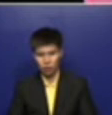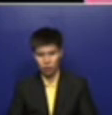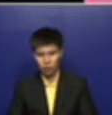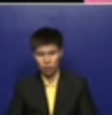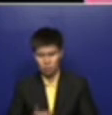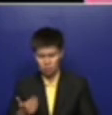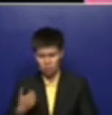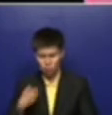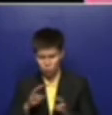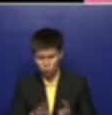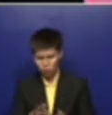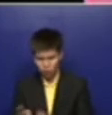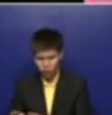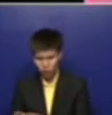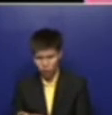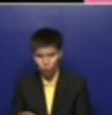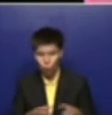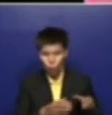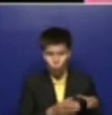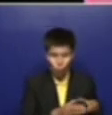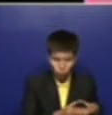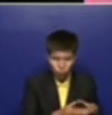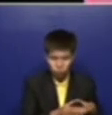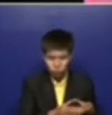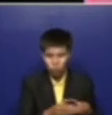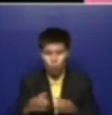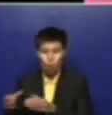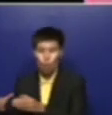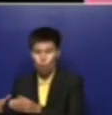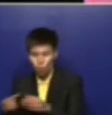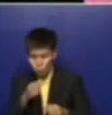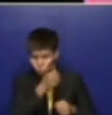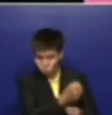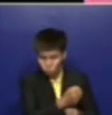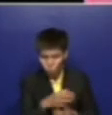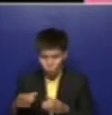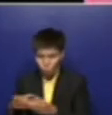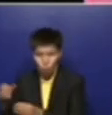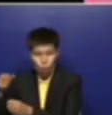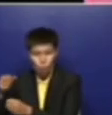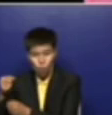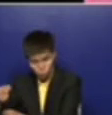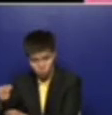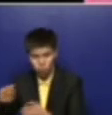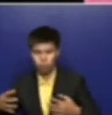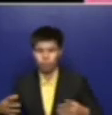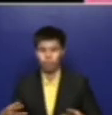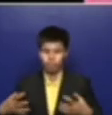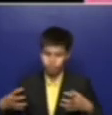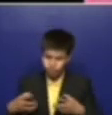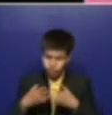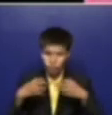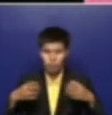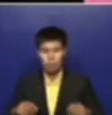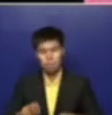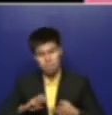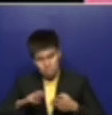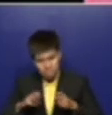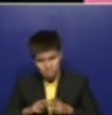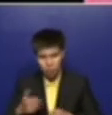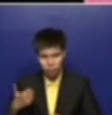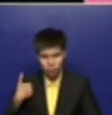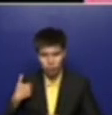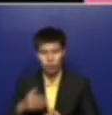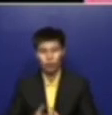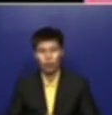ทำม็อบชนม็อบสร้างสถานการณ์ในการที่จะพูดถึงเรื่องที่เปรา